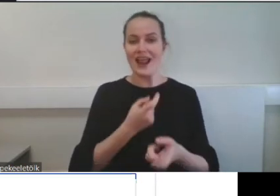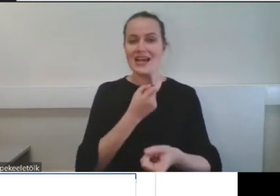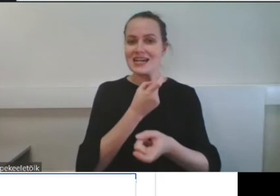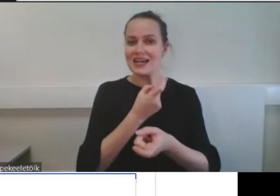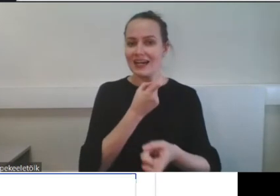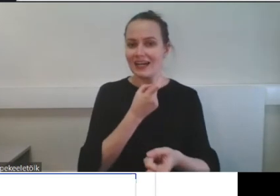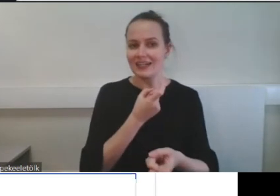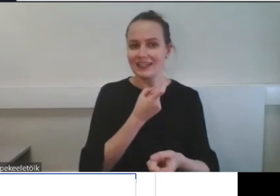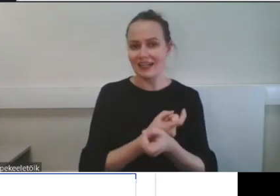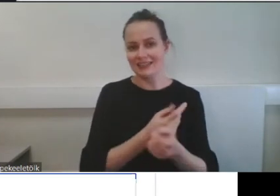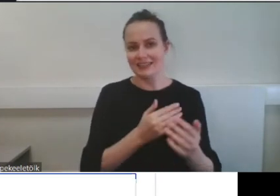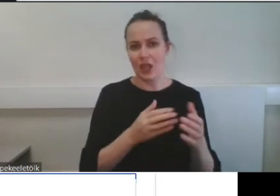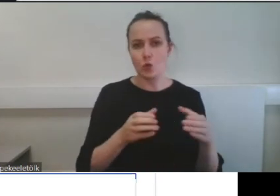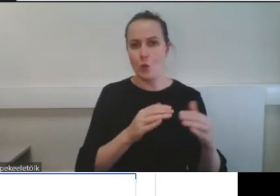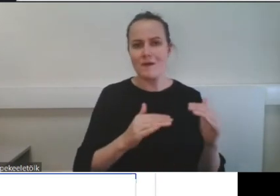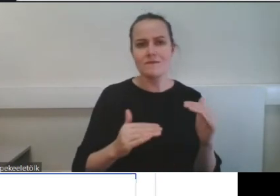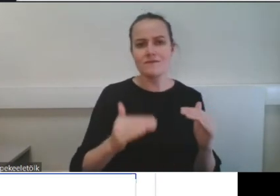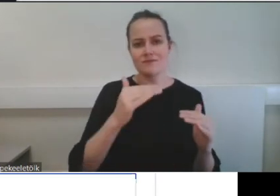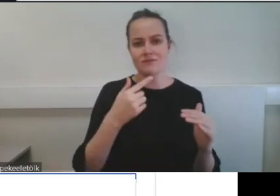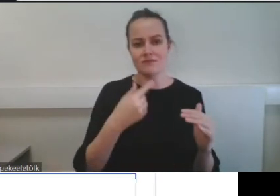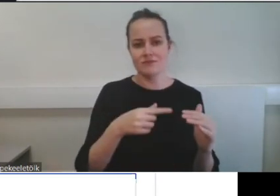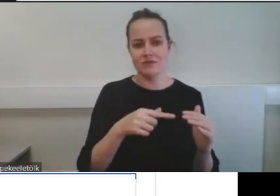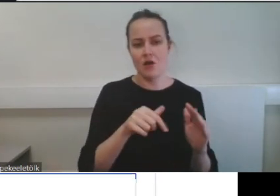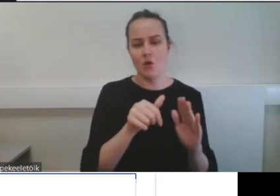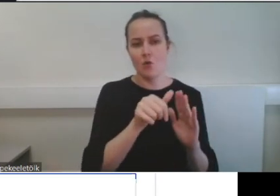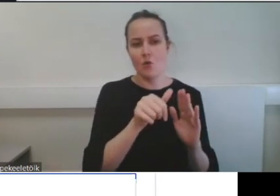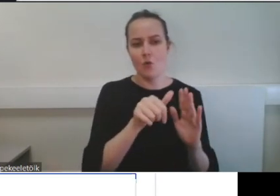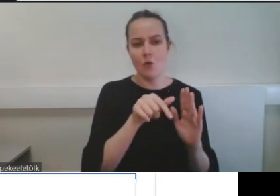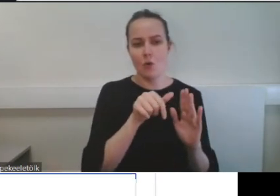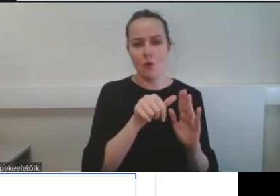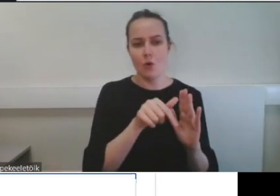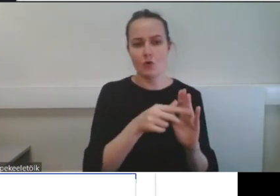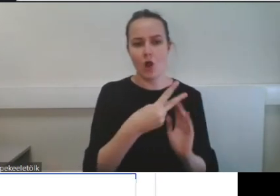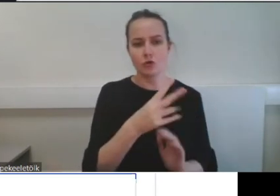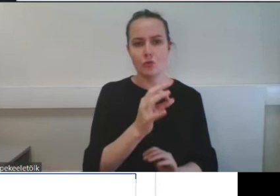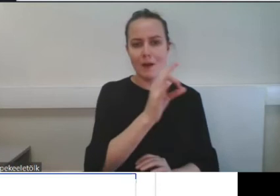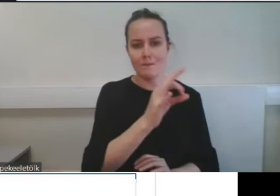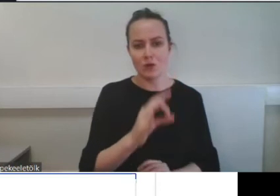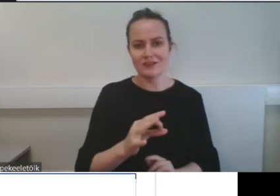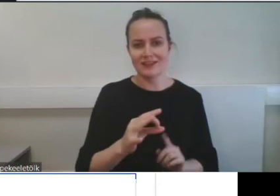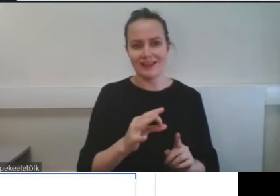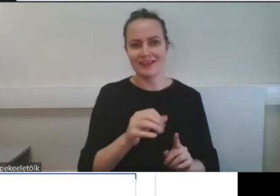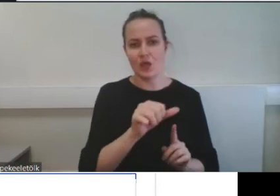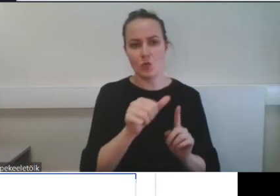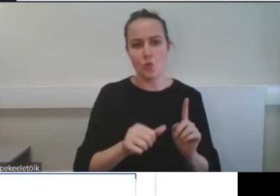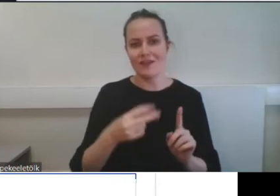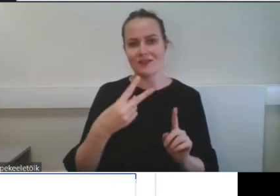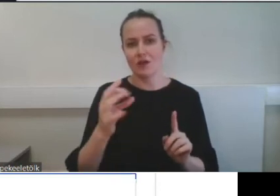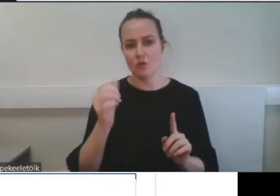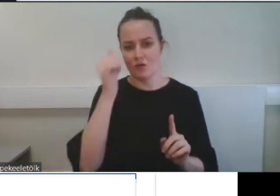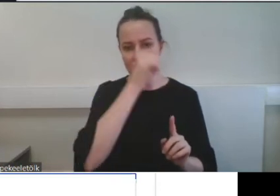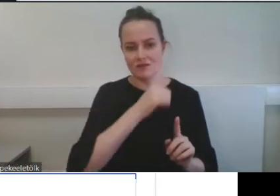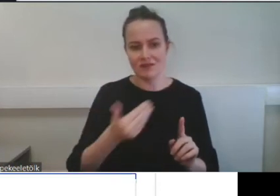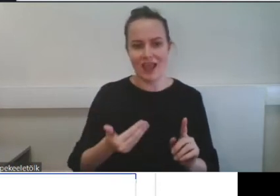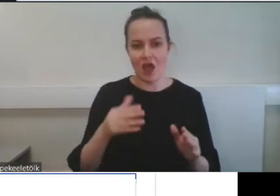pealt, et puue tegevuspiirang ei ole kindlas korrelatsioonis eakaks olemisega